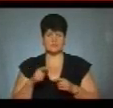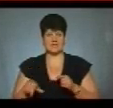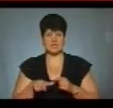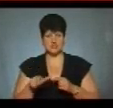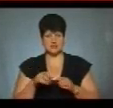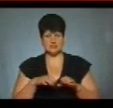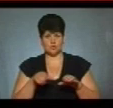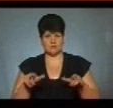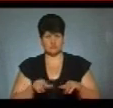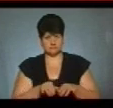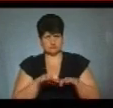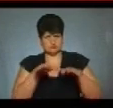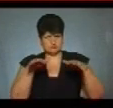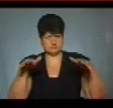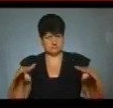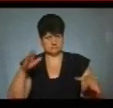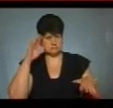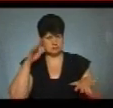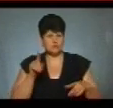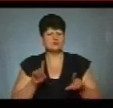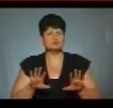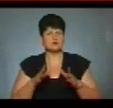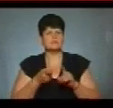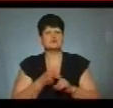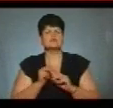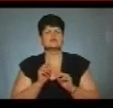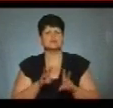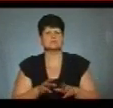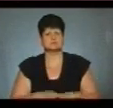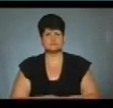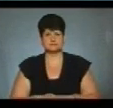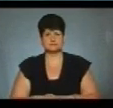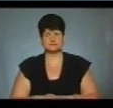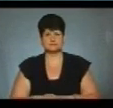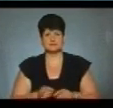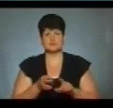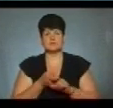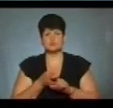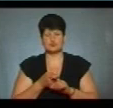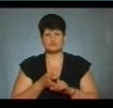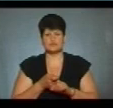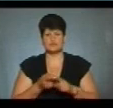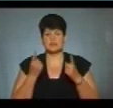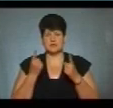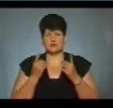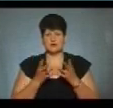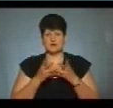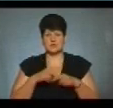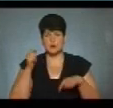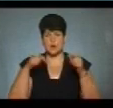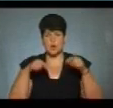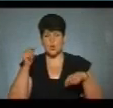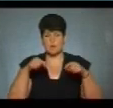Тернопільщині вийшли з берегів. Чому так трапилося, у зв'язку з чим? Наслідок випадання значної кількості опадів.